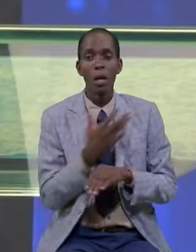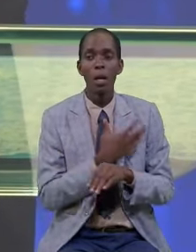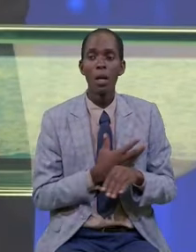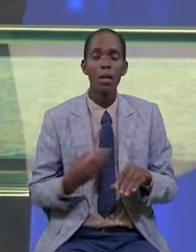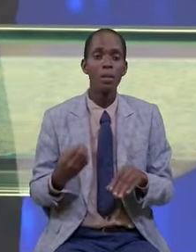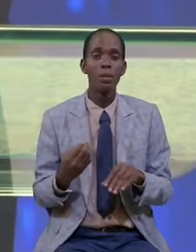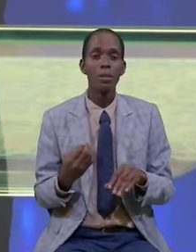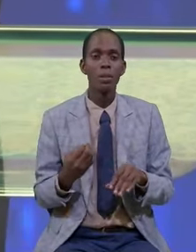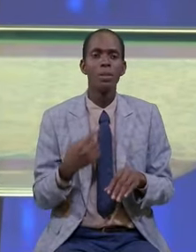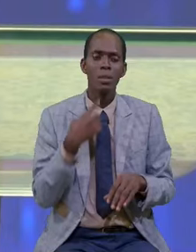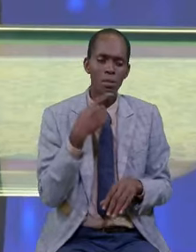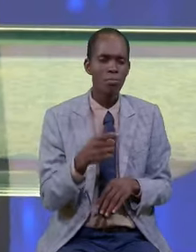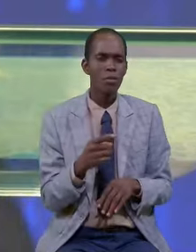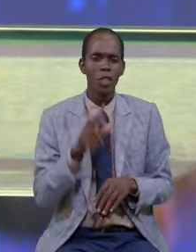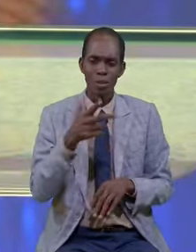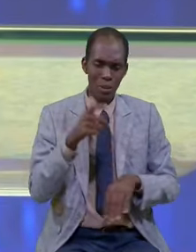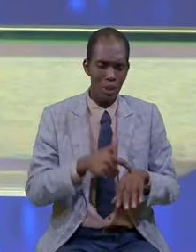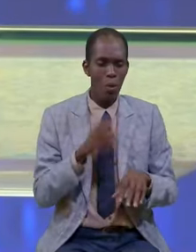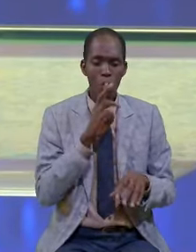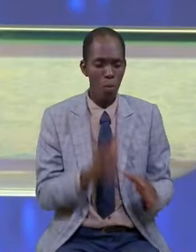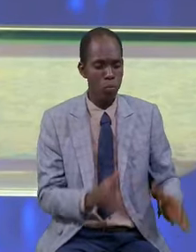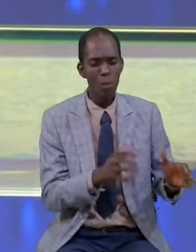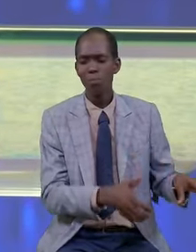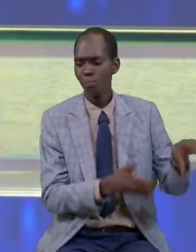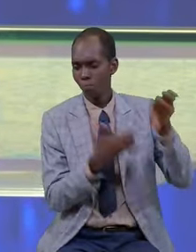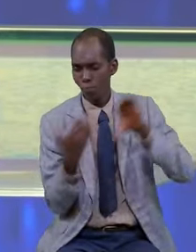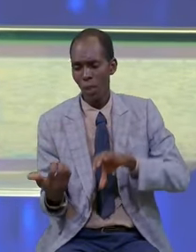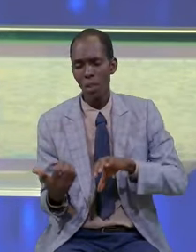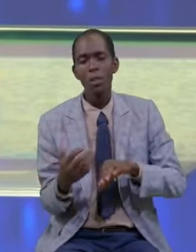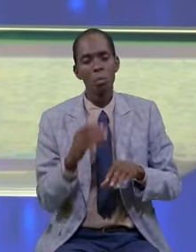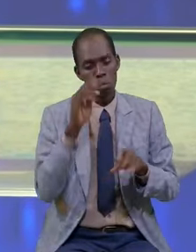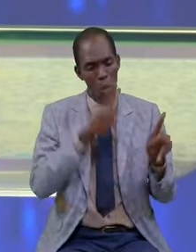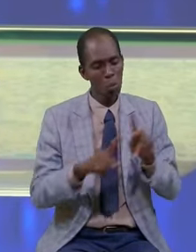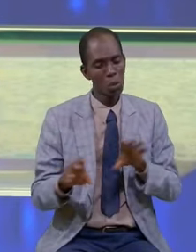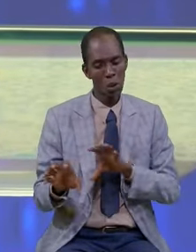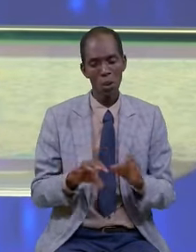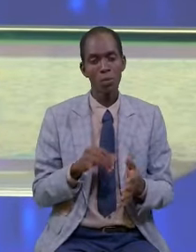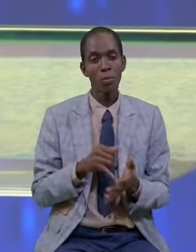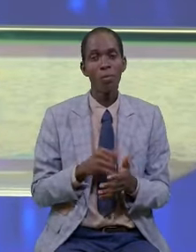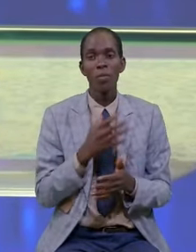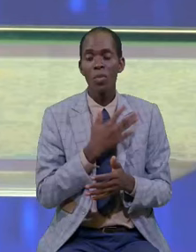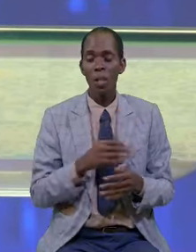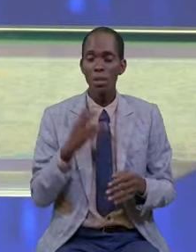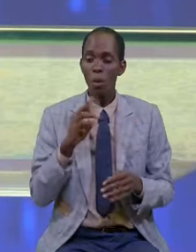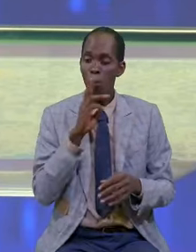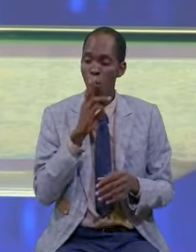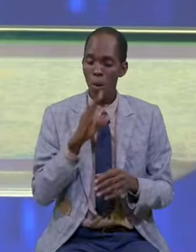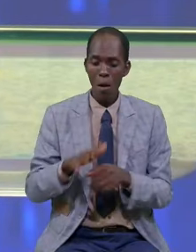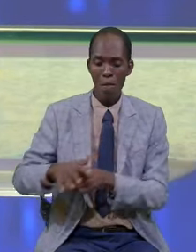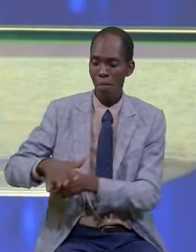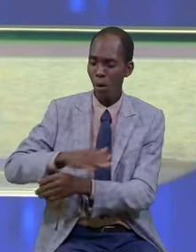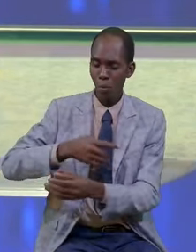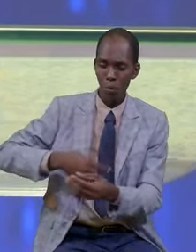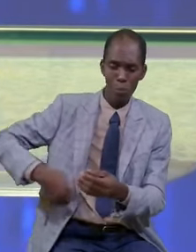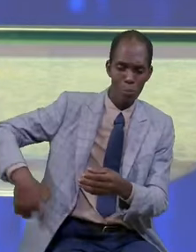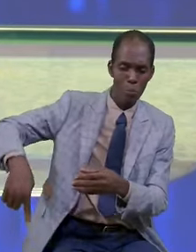Il dit, faites-le une troisième fois. Et il le fit une troisième fois. Et l'eau coula autour de l'autel,